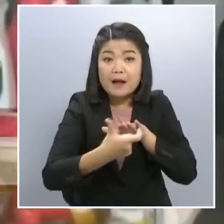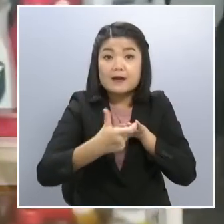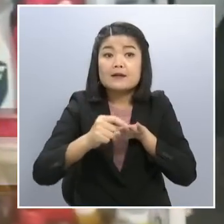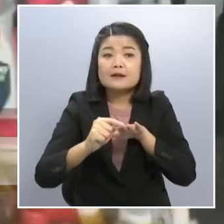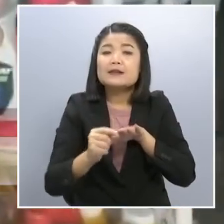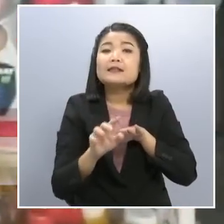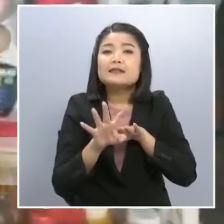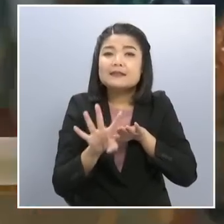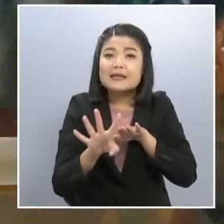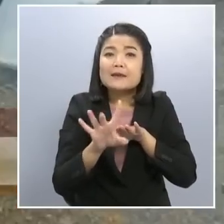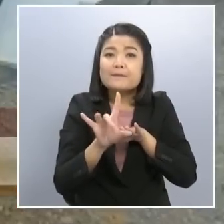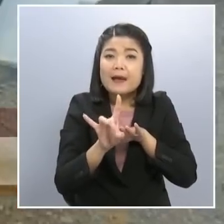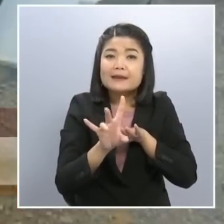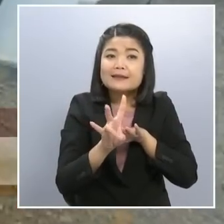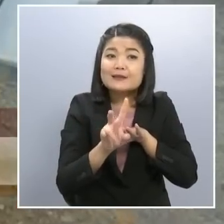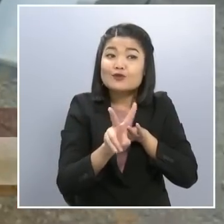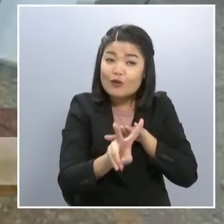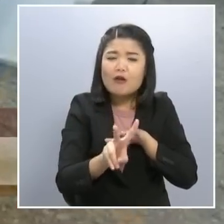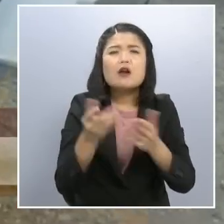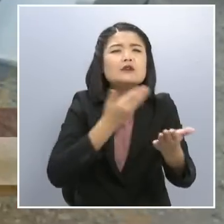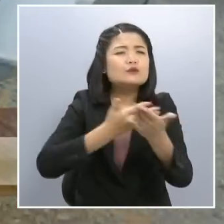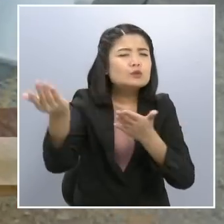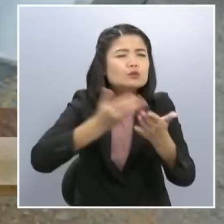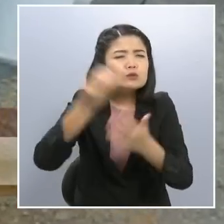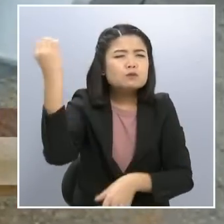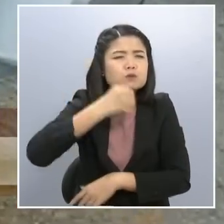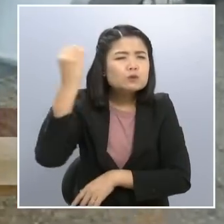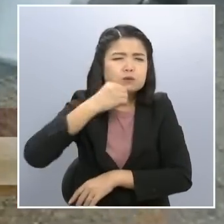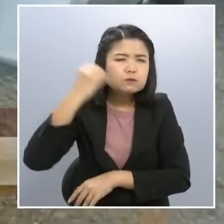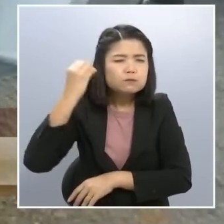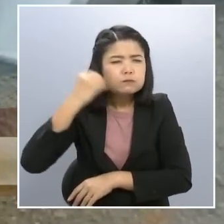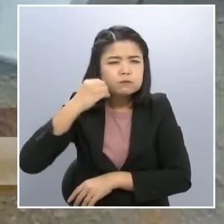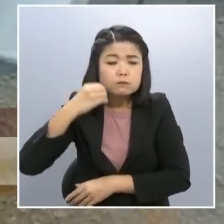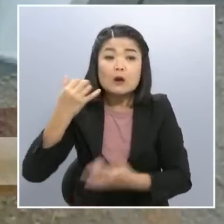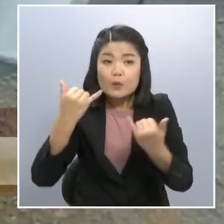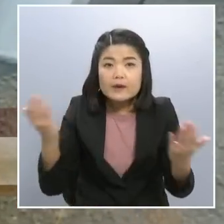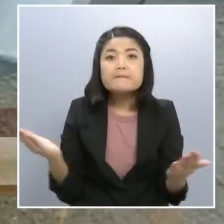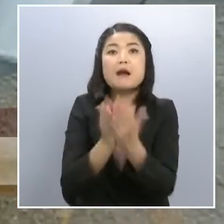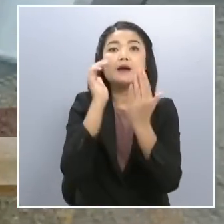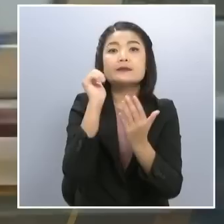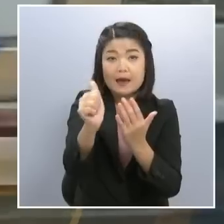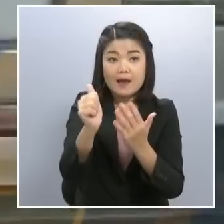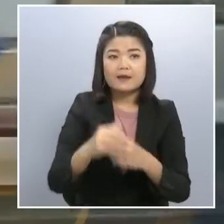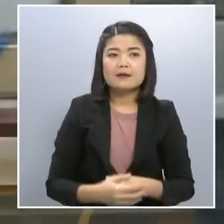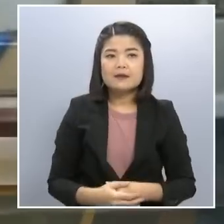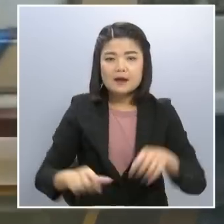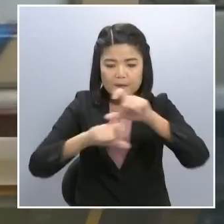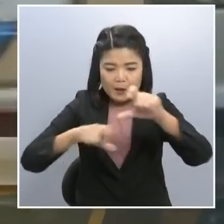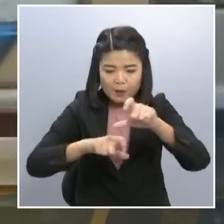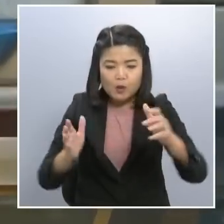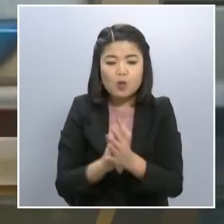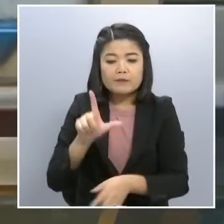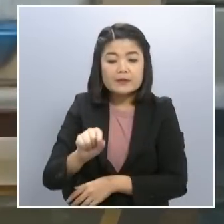บียน4872 ซื้อทุกงวด ใช่ซื้อทุกงวดแล้วก็ซื้ออย่างเงี้ยค่ะงวดนี้ก็ถูกจริงๆซื้อทั้งหมด21ใบด้วยแต่มาถูก